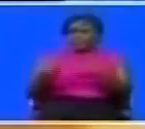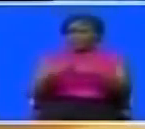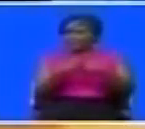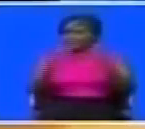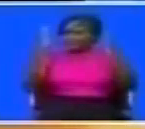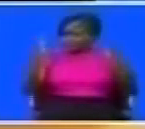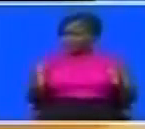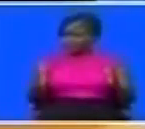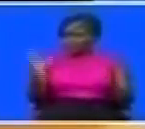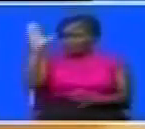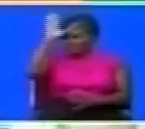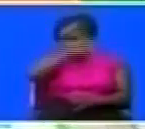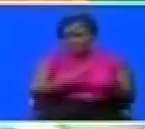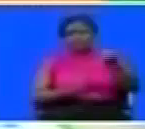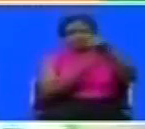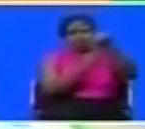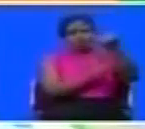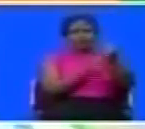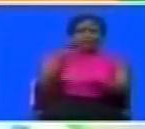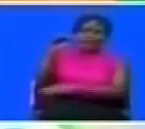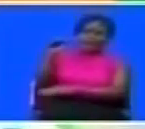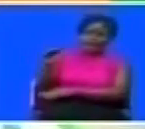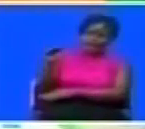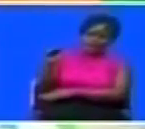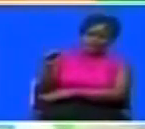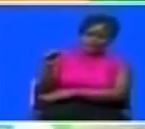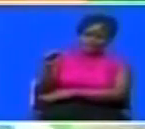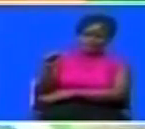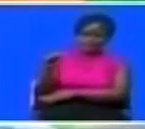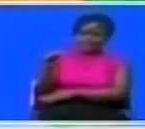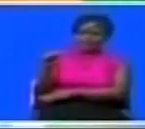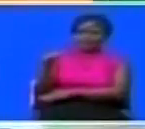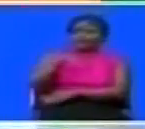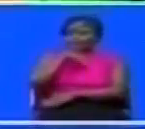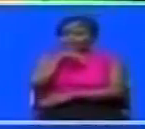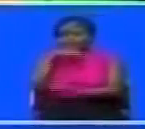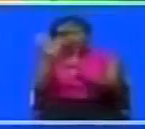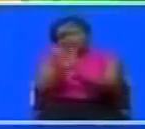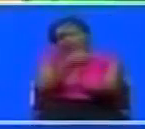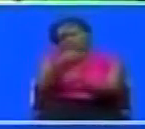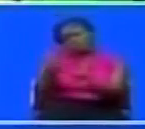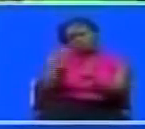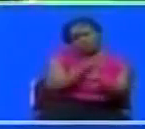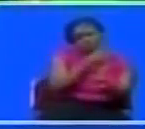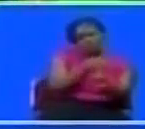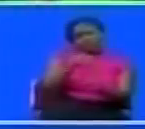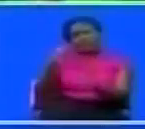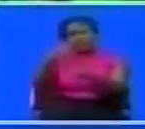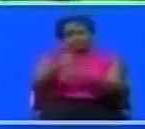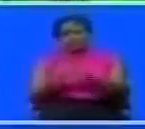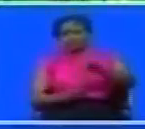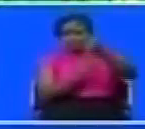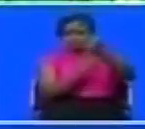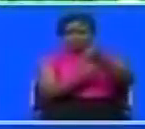kuu kwao ni ukosefu wa ufadhili na kumwomba kutuma ama kutumia ushawishi wake kuhakikisha angalau klabu hiyo imepata wafadhili.